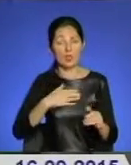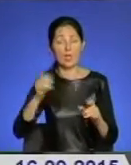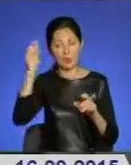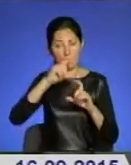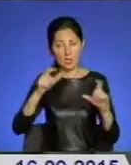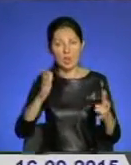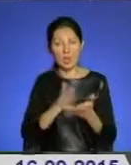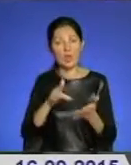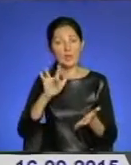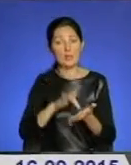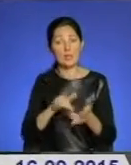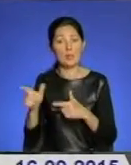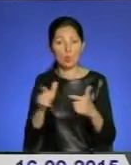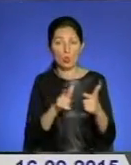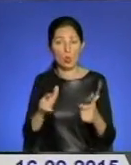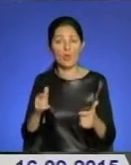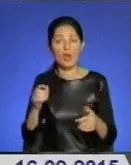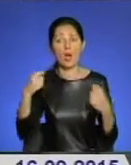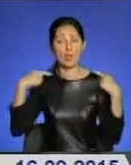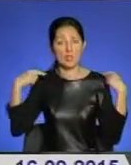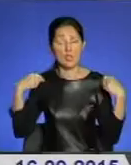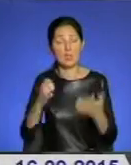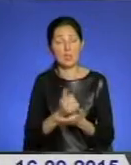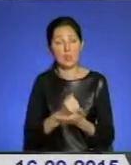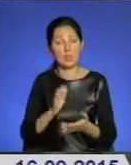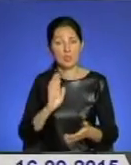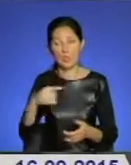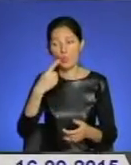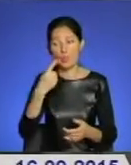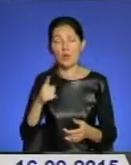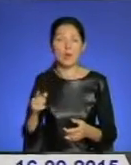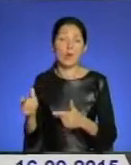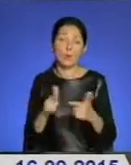будемо говорити про військову підготовку, а саме підготовку фахівців для Збройних сил України.